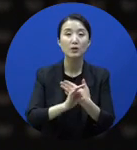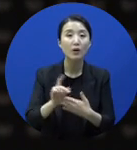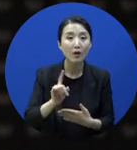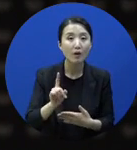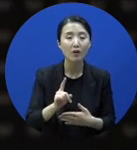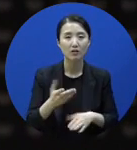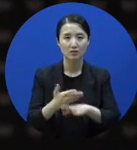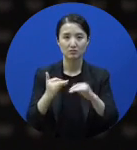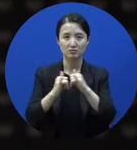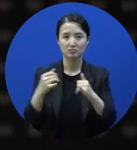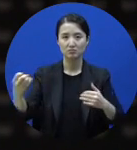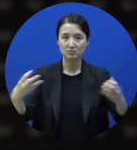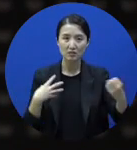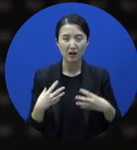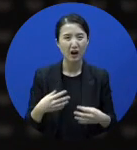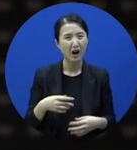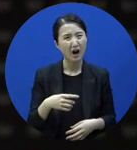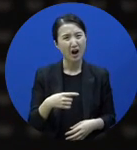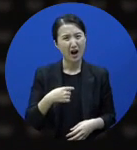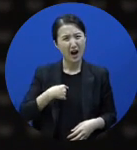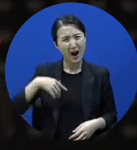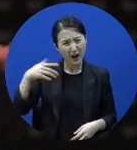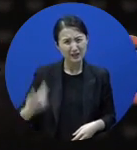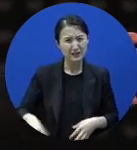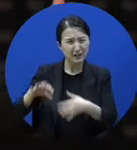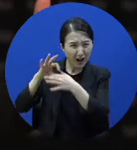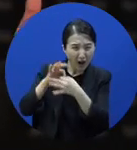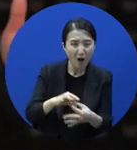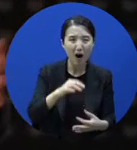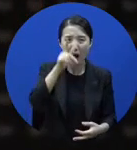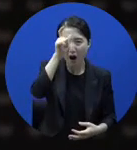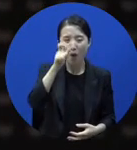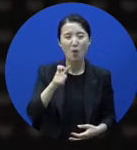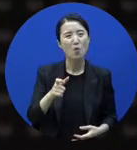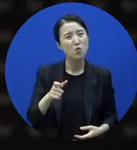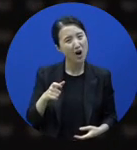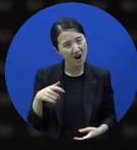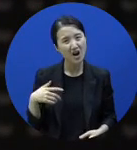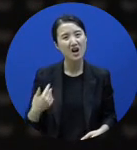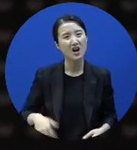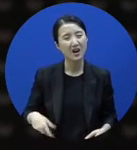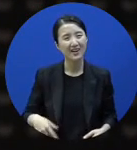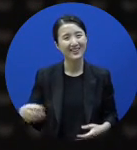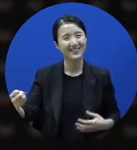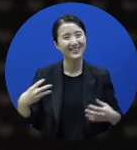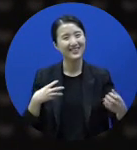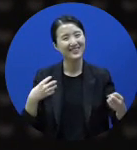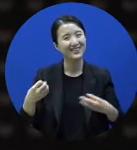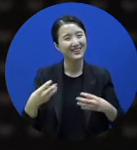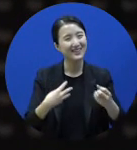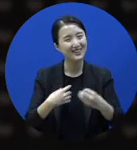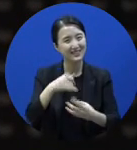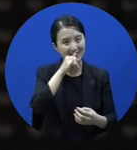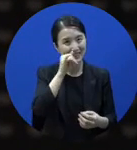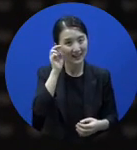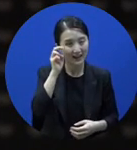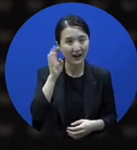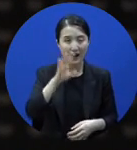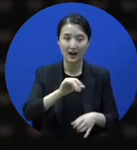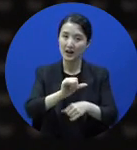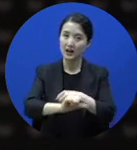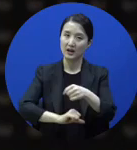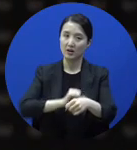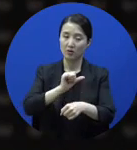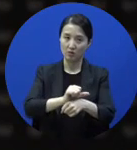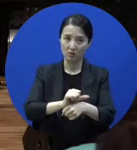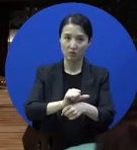저거 하고 있어? 그렇지 않을까요? 한번 흘러가다 보면? 5년 정도 지나면 그러면 뭔가 나와야죠.